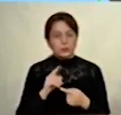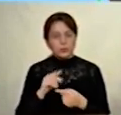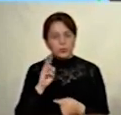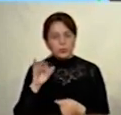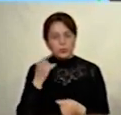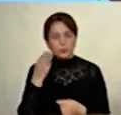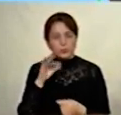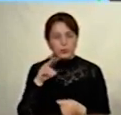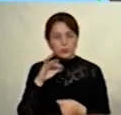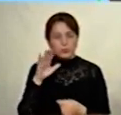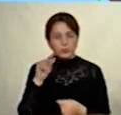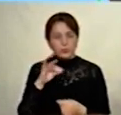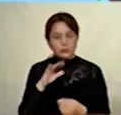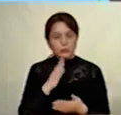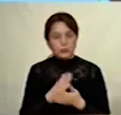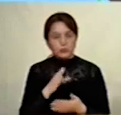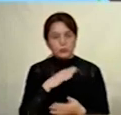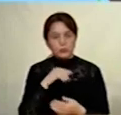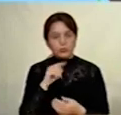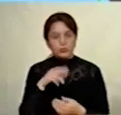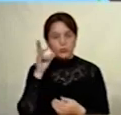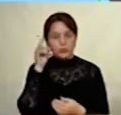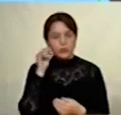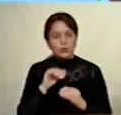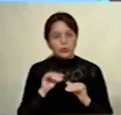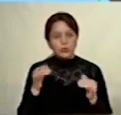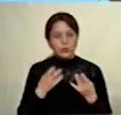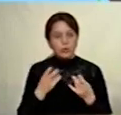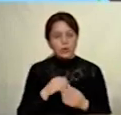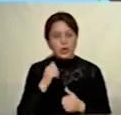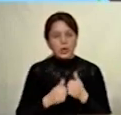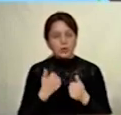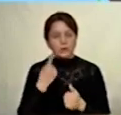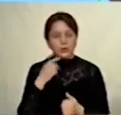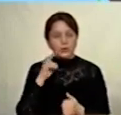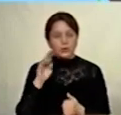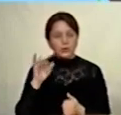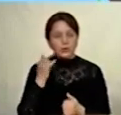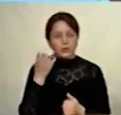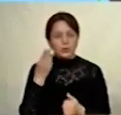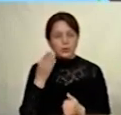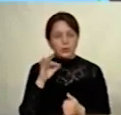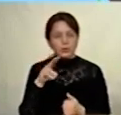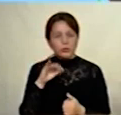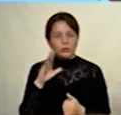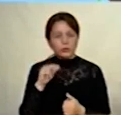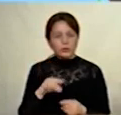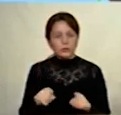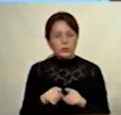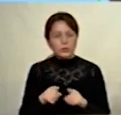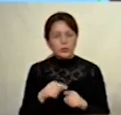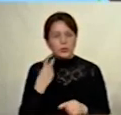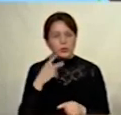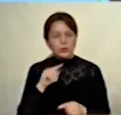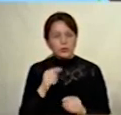iborat bo'lsa, mana shuning so'nga ko'paytirishimiz kerak. Chunki har bir qo'shiluvchilarimiz bir xil.